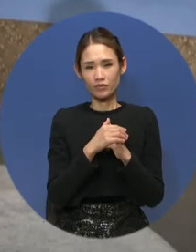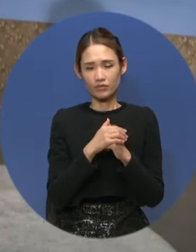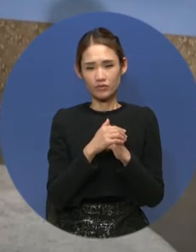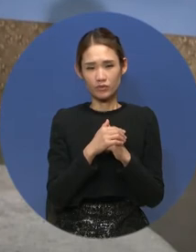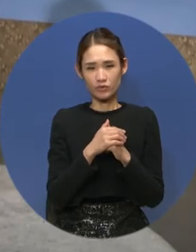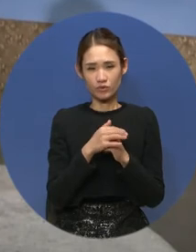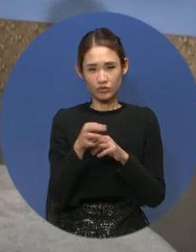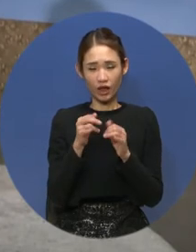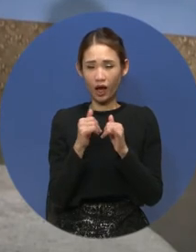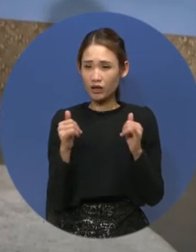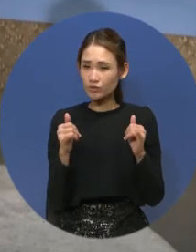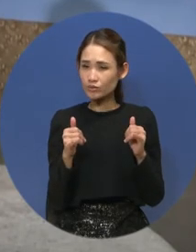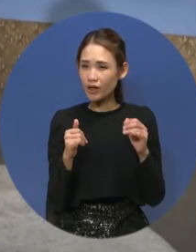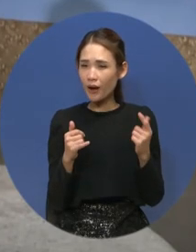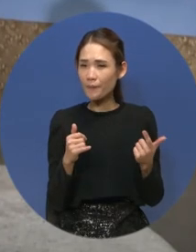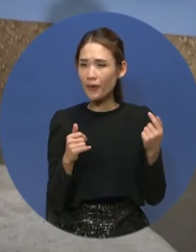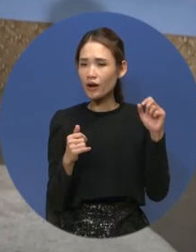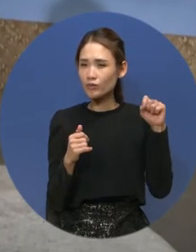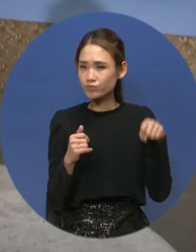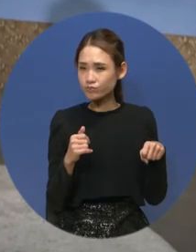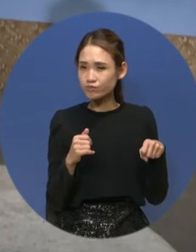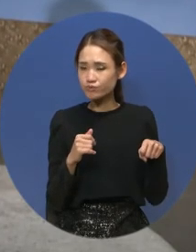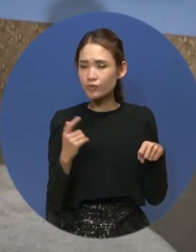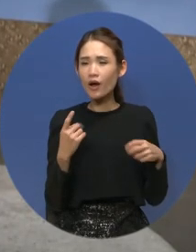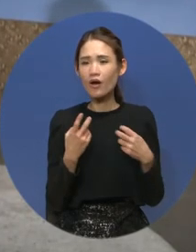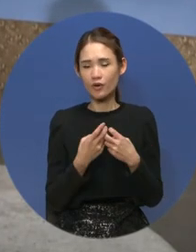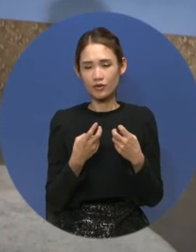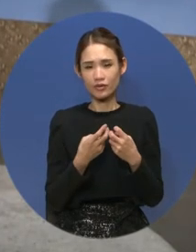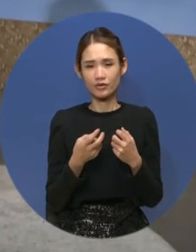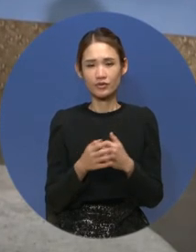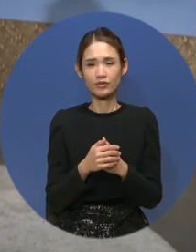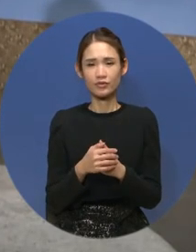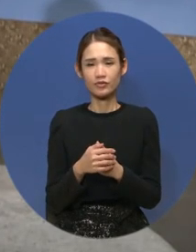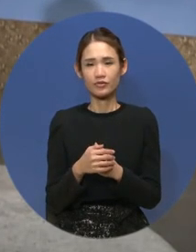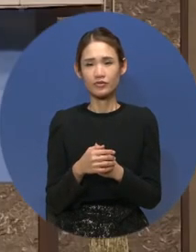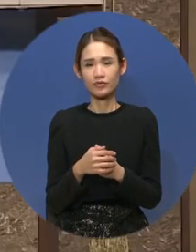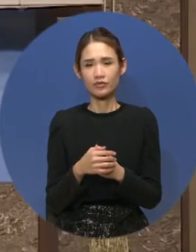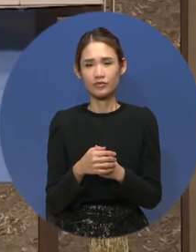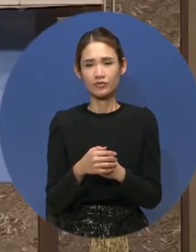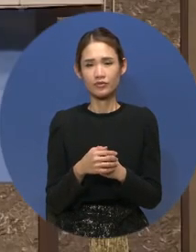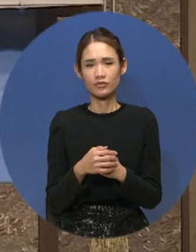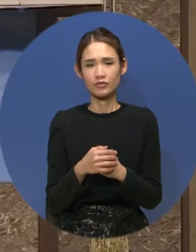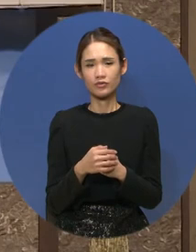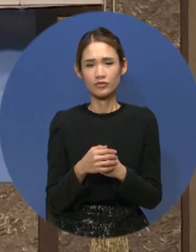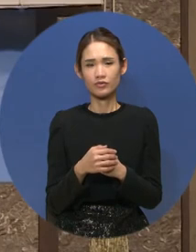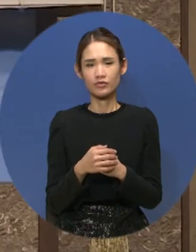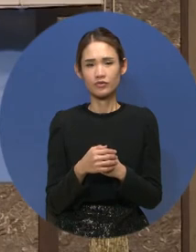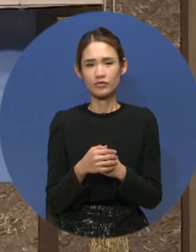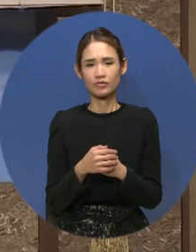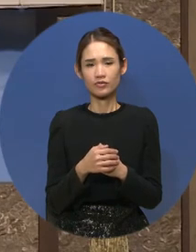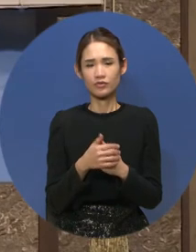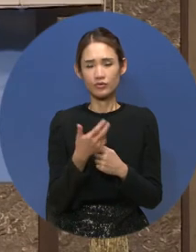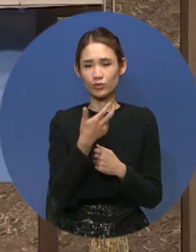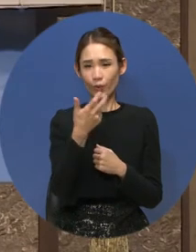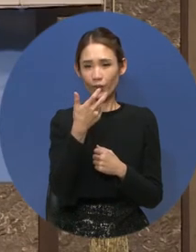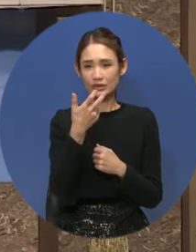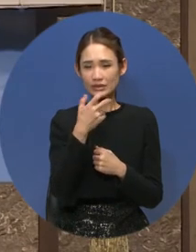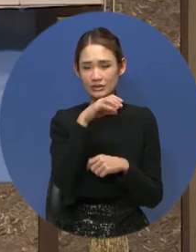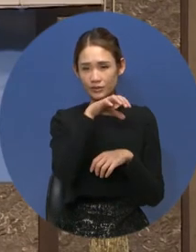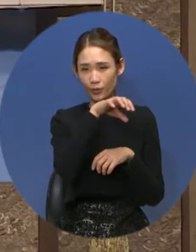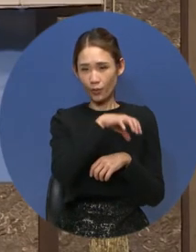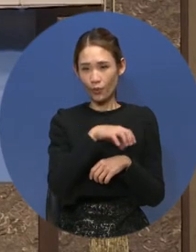노점 상인분들이 순순히 응하시던가요? 그 70여 개의 노점이 있었는데요.